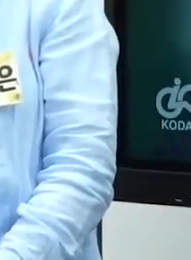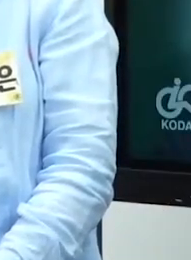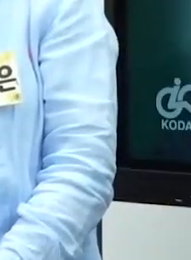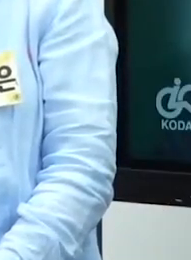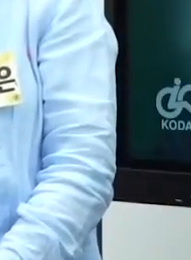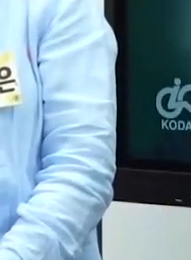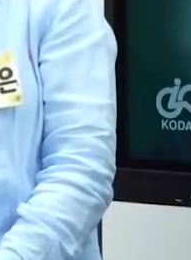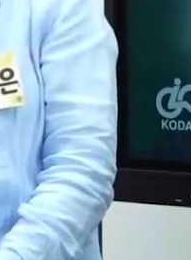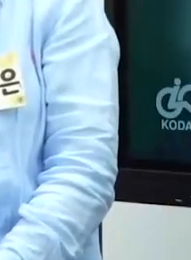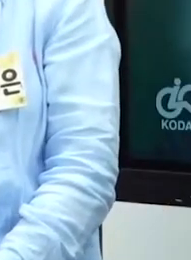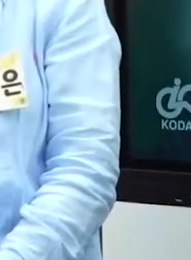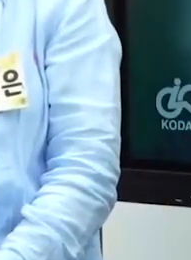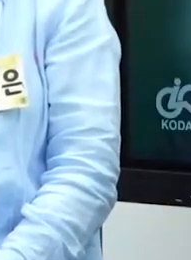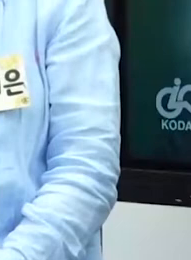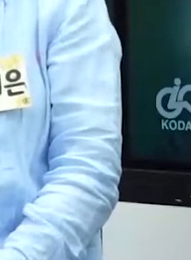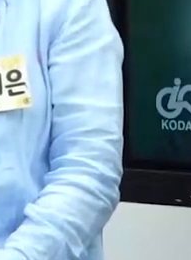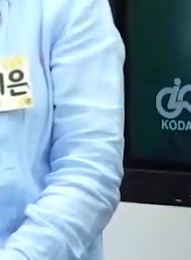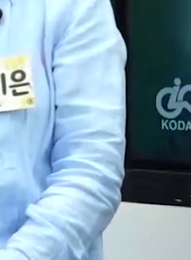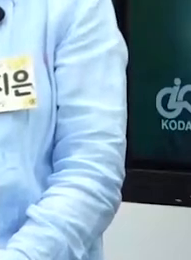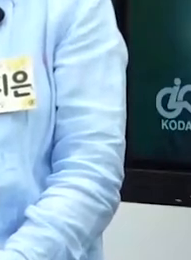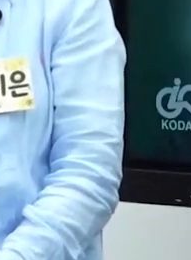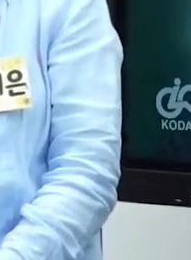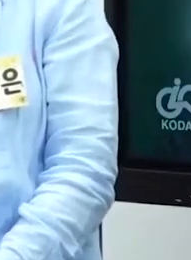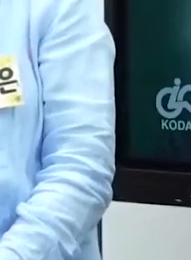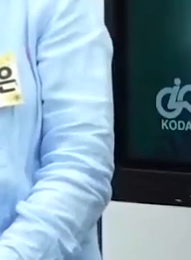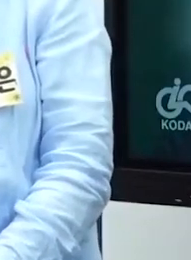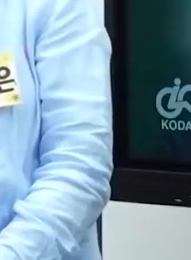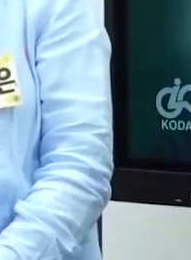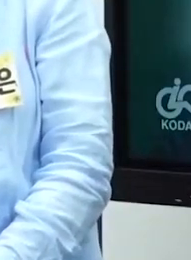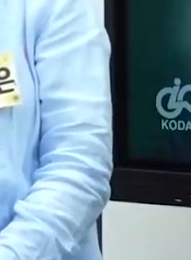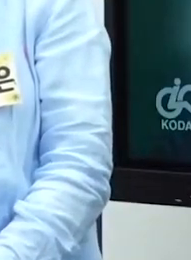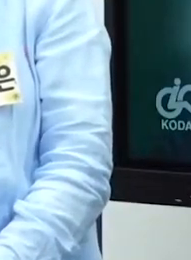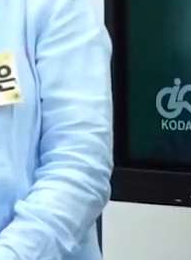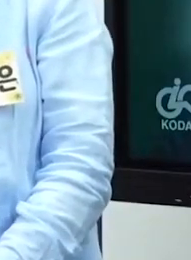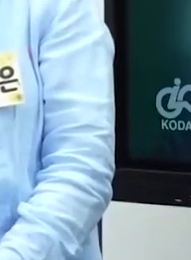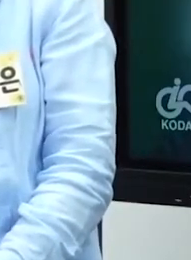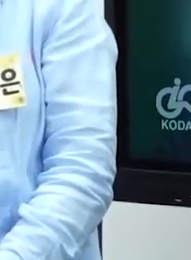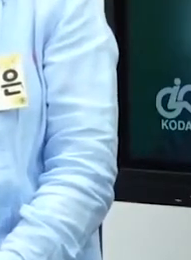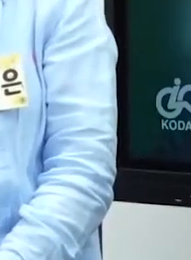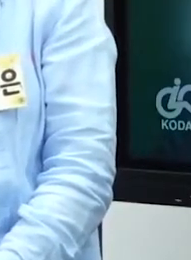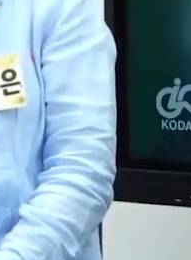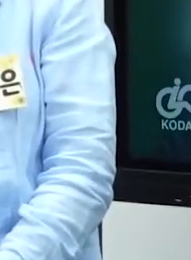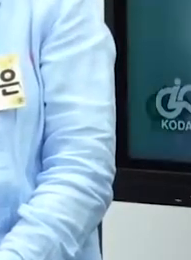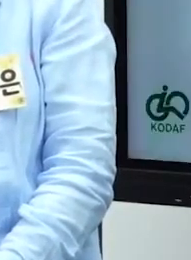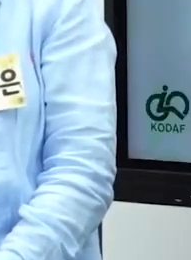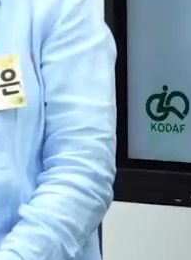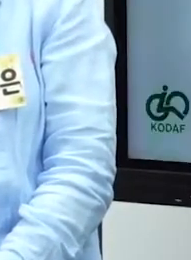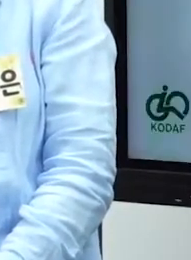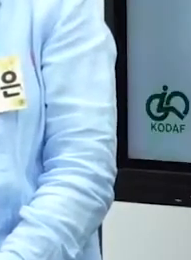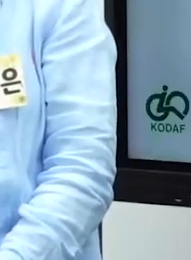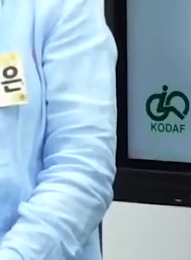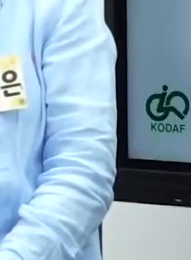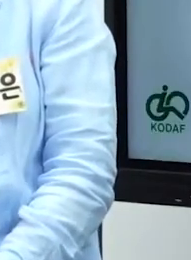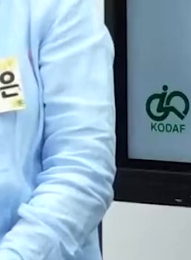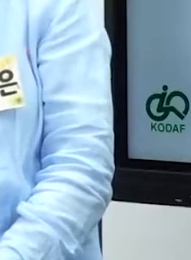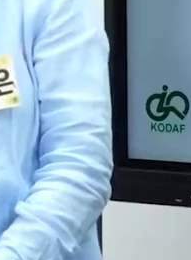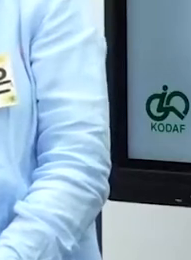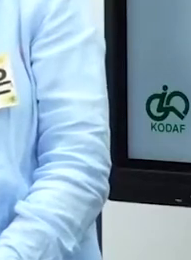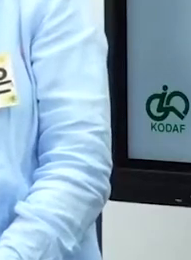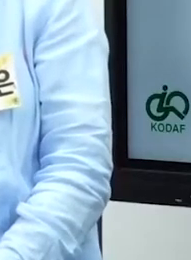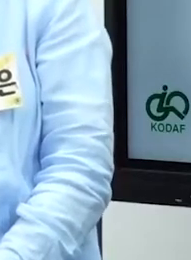제가 박사의 큰 뜻을 찾아가는 과정인 것